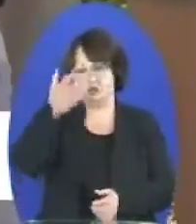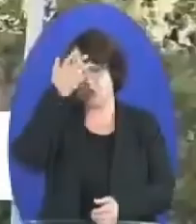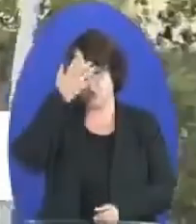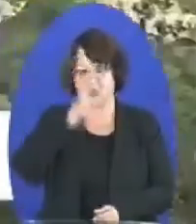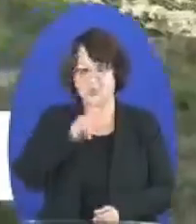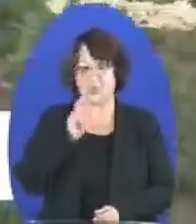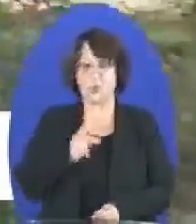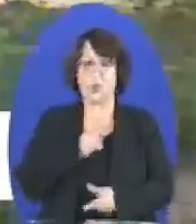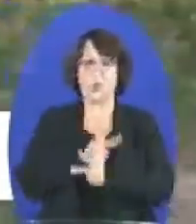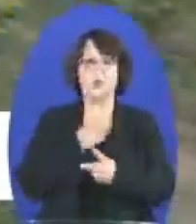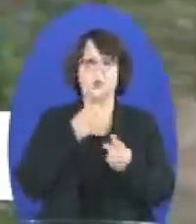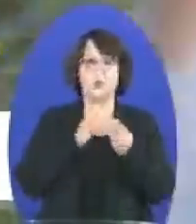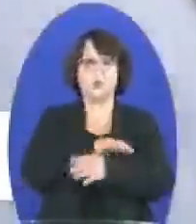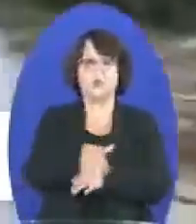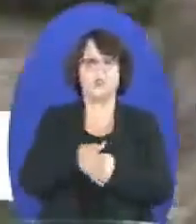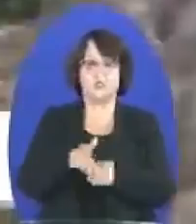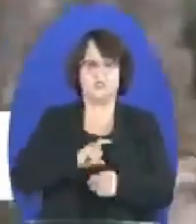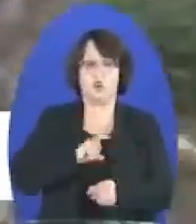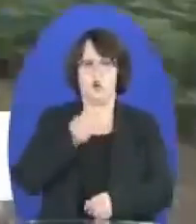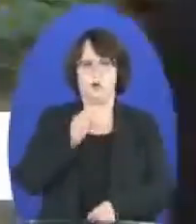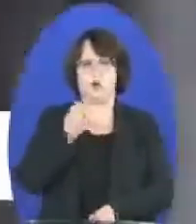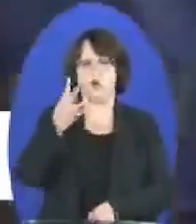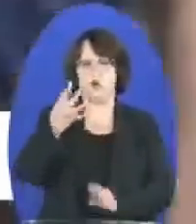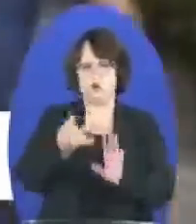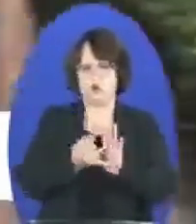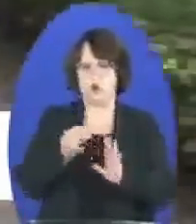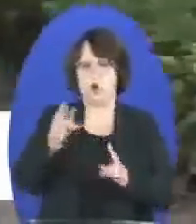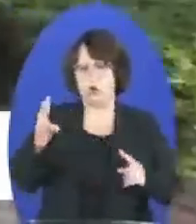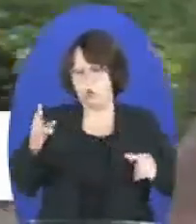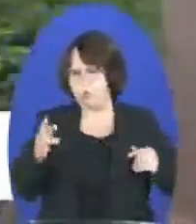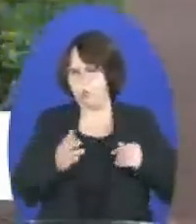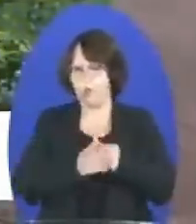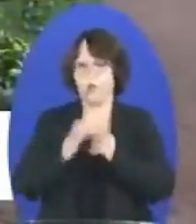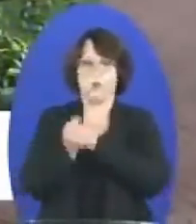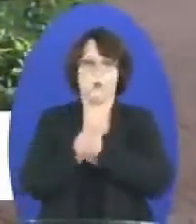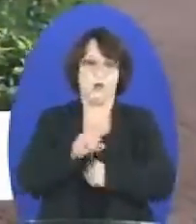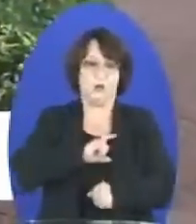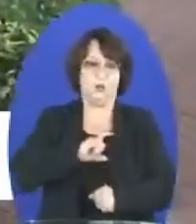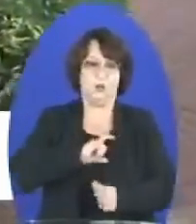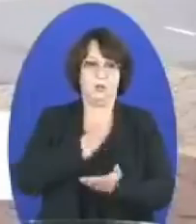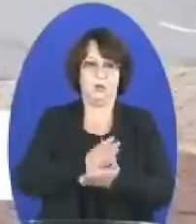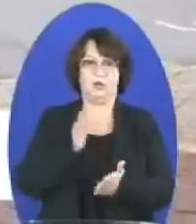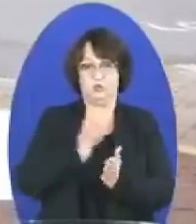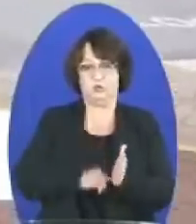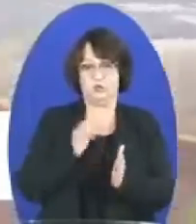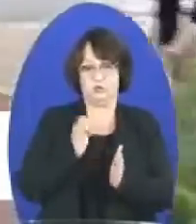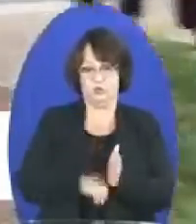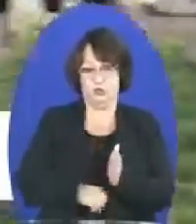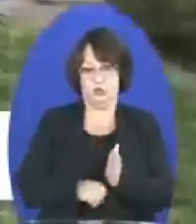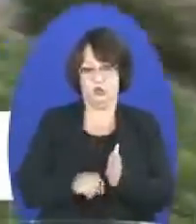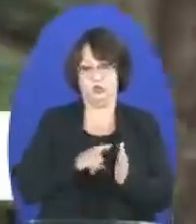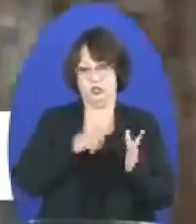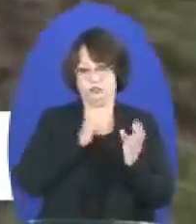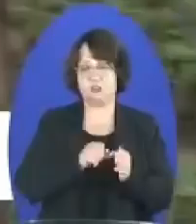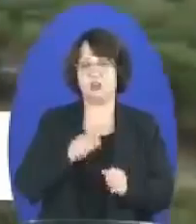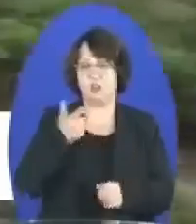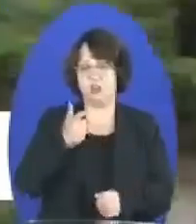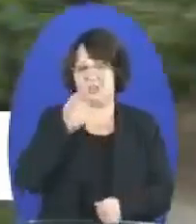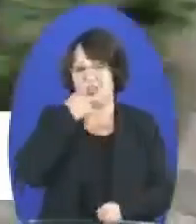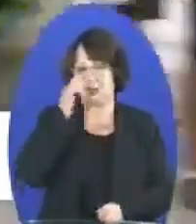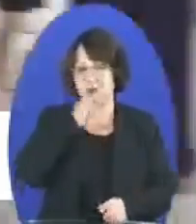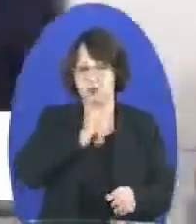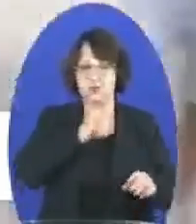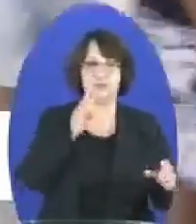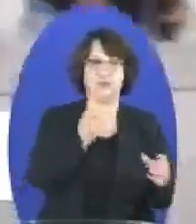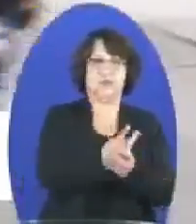бие даасан эрхийг 2047 он хүртэл эдлэх онцгой статустай болсон юм а. За Хонконг Хятадд эргэн нэгдснээс хойш